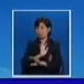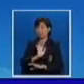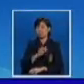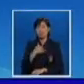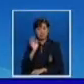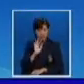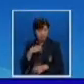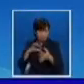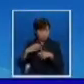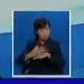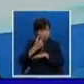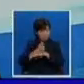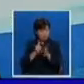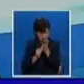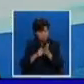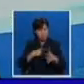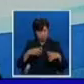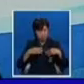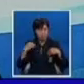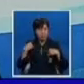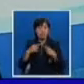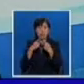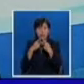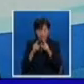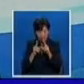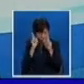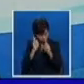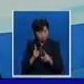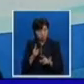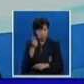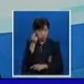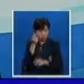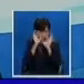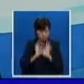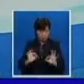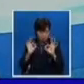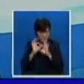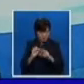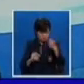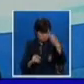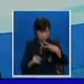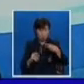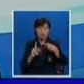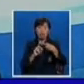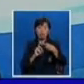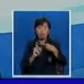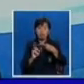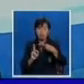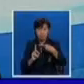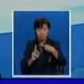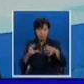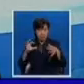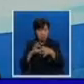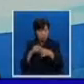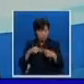างการเมืองแต่ต้องเข้าใจอย่างน้อยๆ2ประเด็นนะครับประเด็นที่1ก็คือว่าการหา